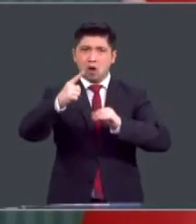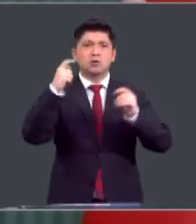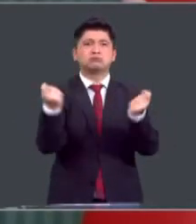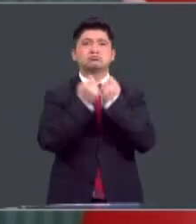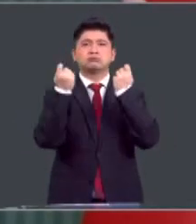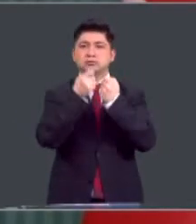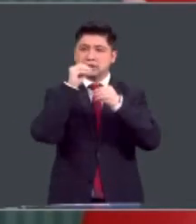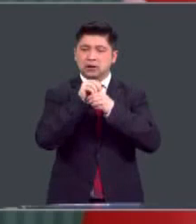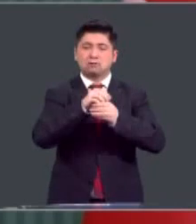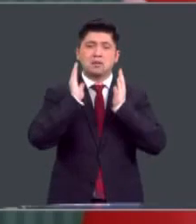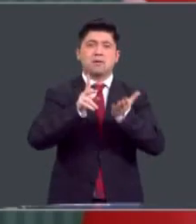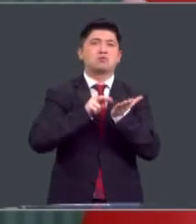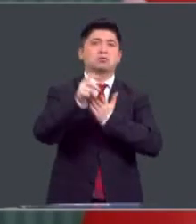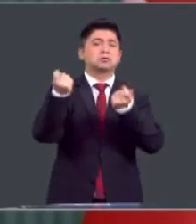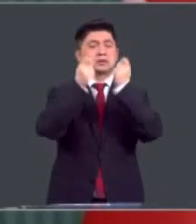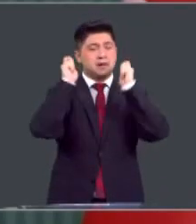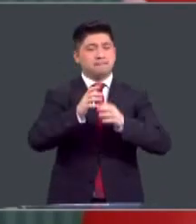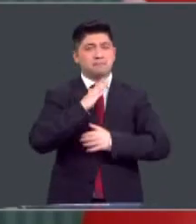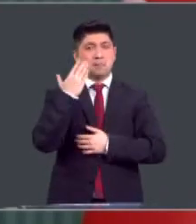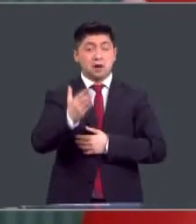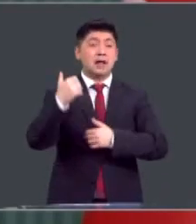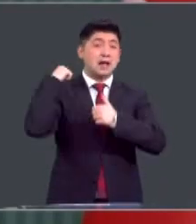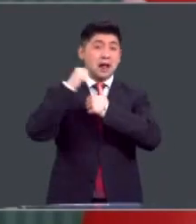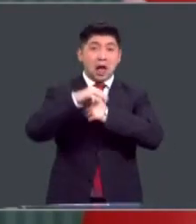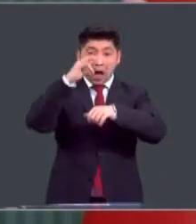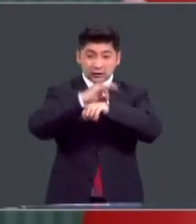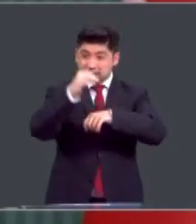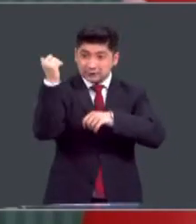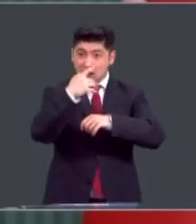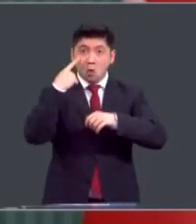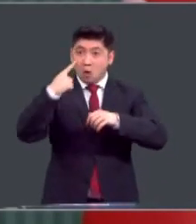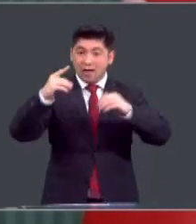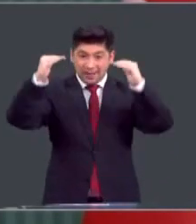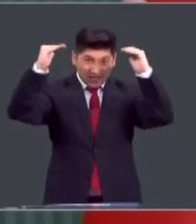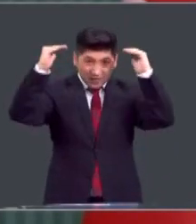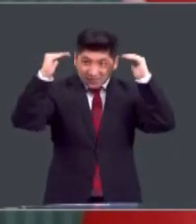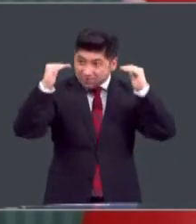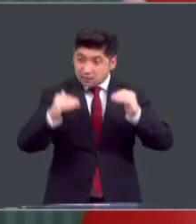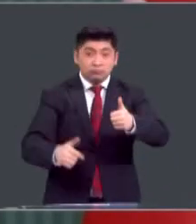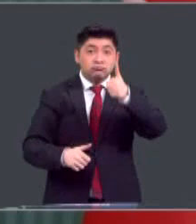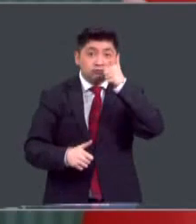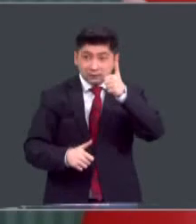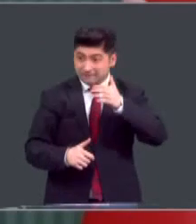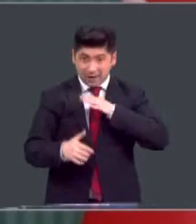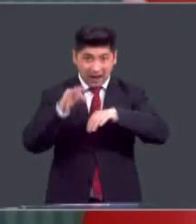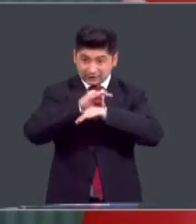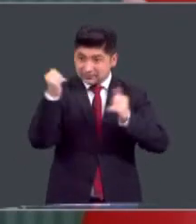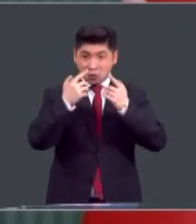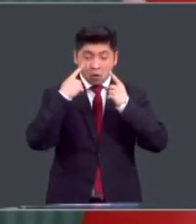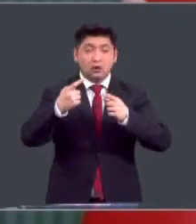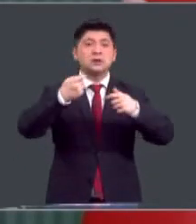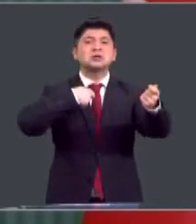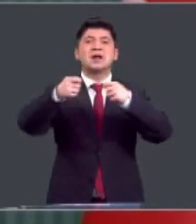çalışmalarda yürütülecek yine vakaların belirli bir sayının altına düşmesiyle birlikte